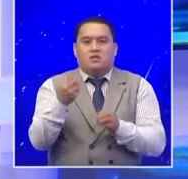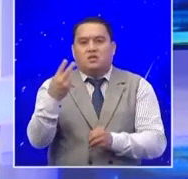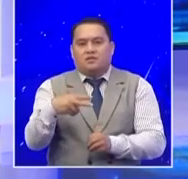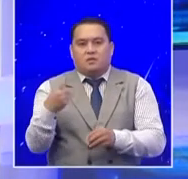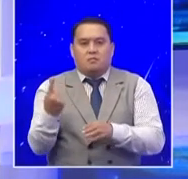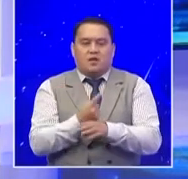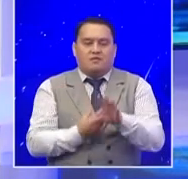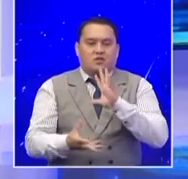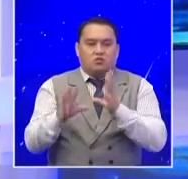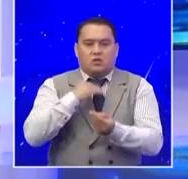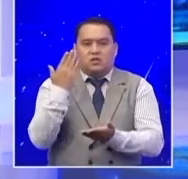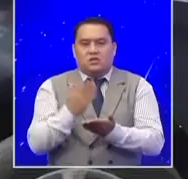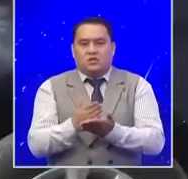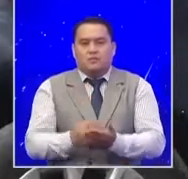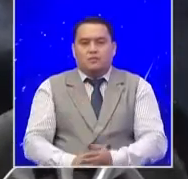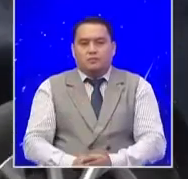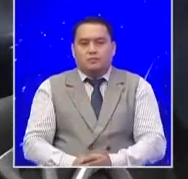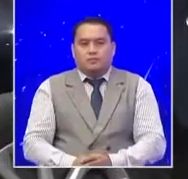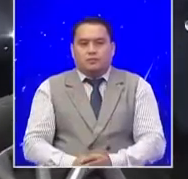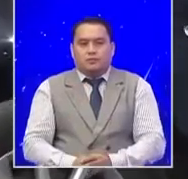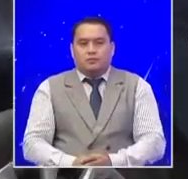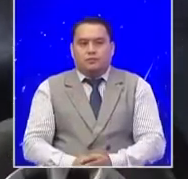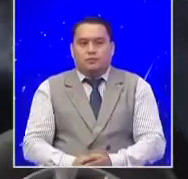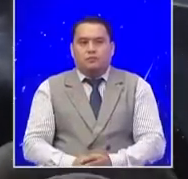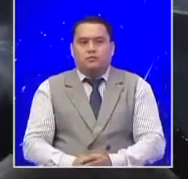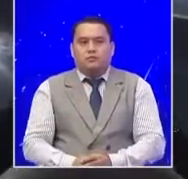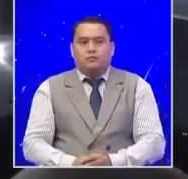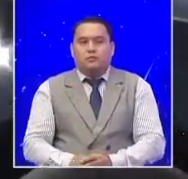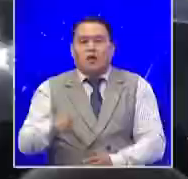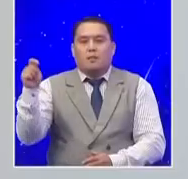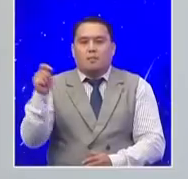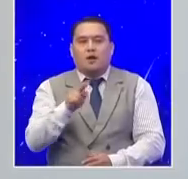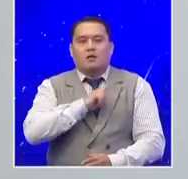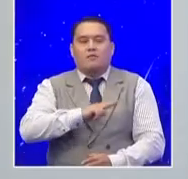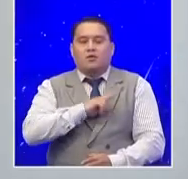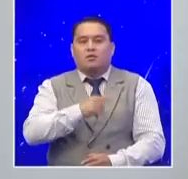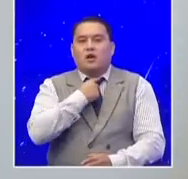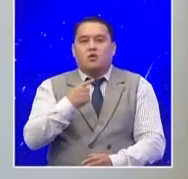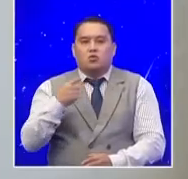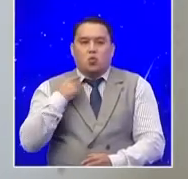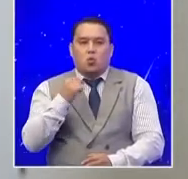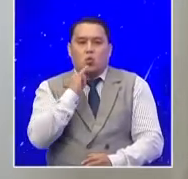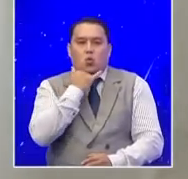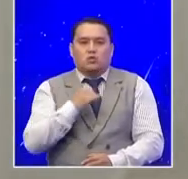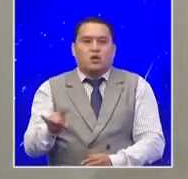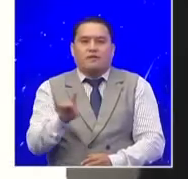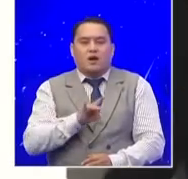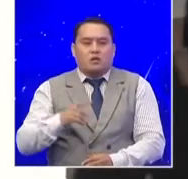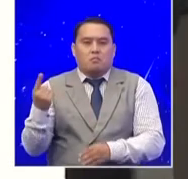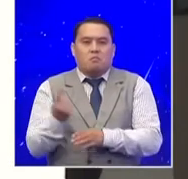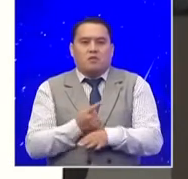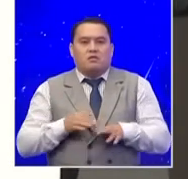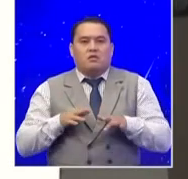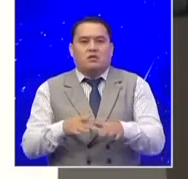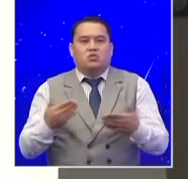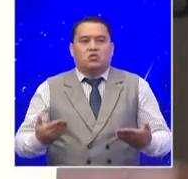есть первые результаты. Мульдар Курманалиева переехала жить и работать в Талдыкурган из Уйгурского района. Первым делом